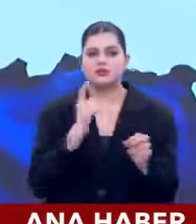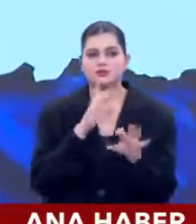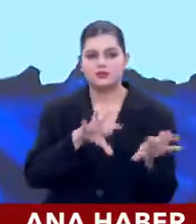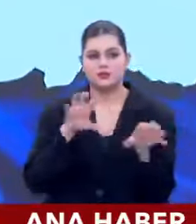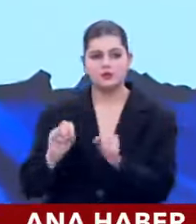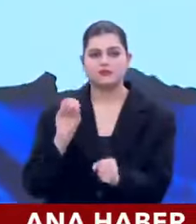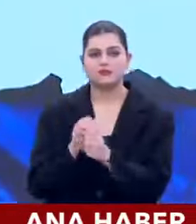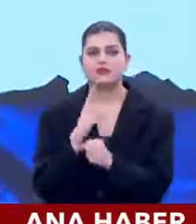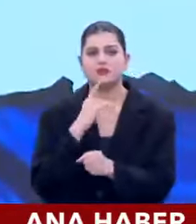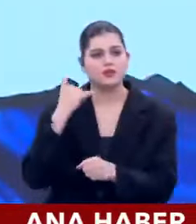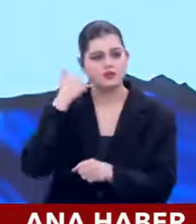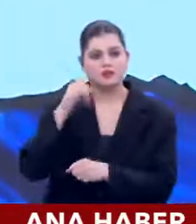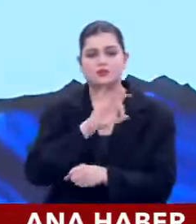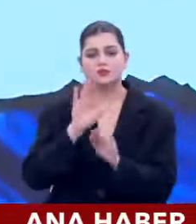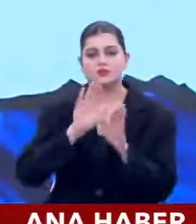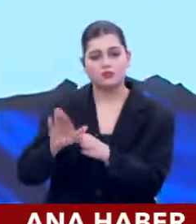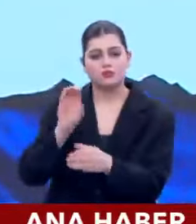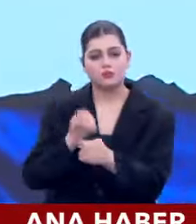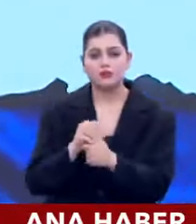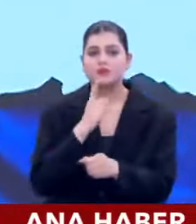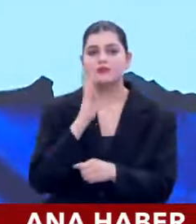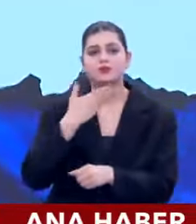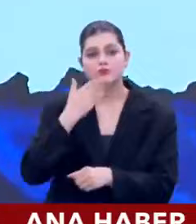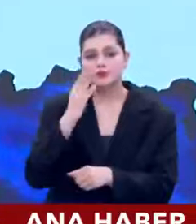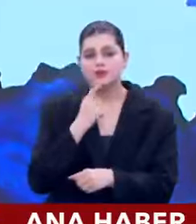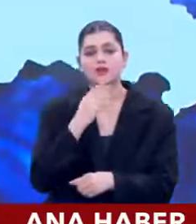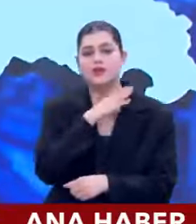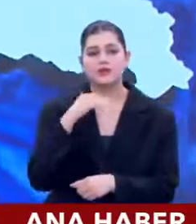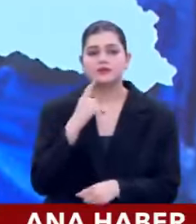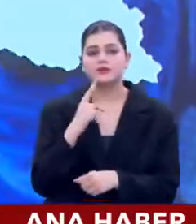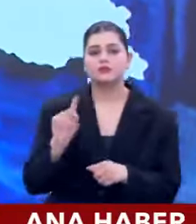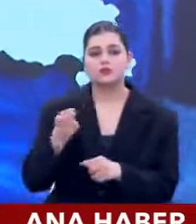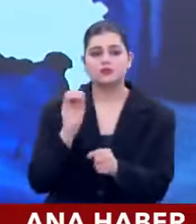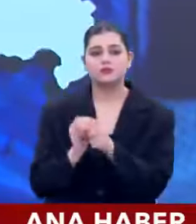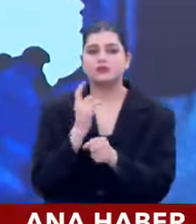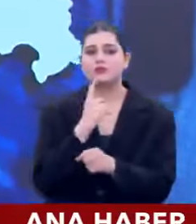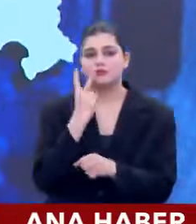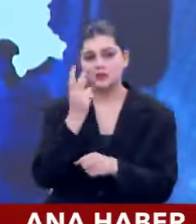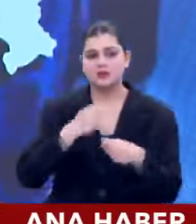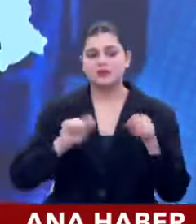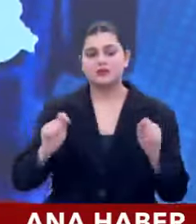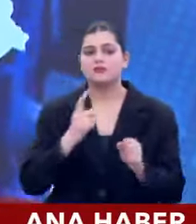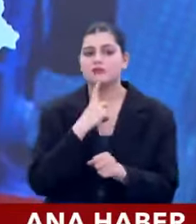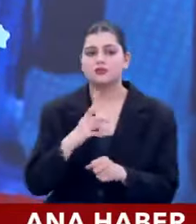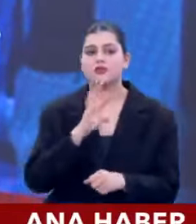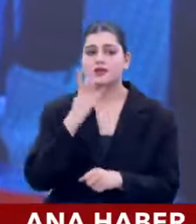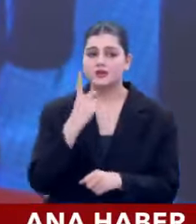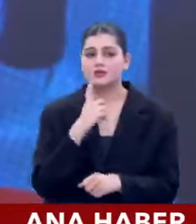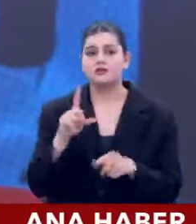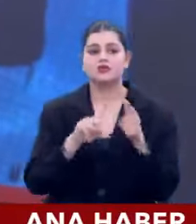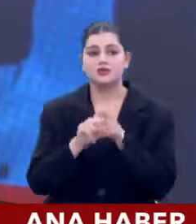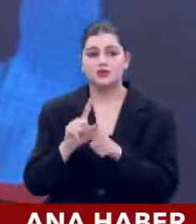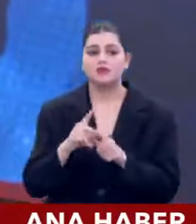yakalandılar ihbal üzerine durduruldu ve söz konusu o etler tespit edildi bakınız Eğer